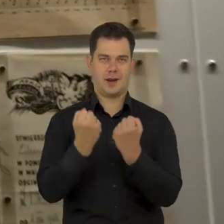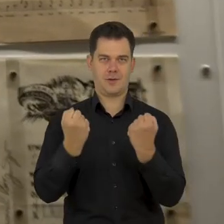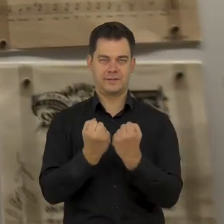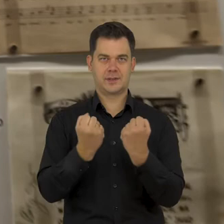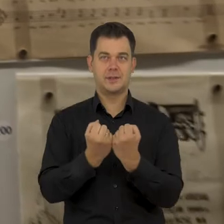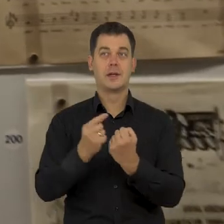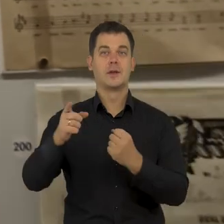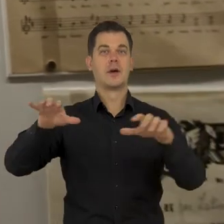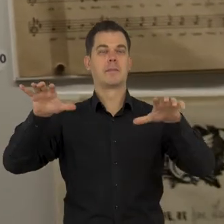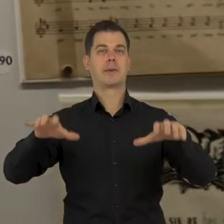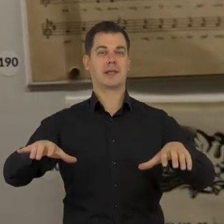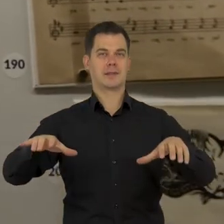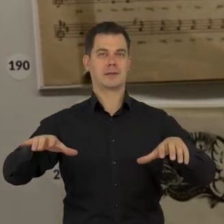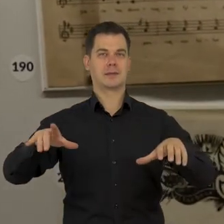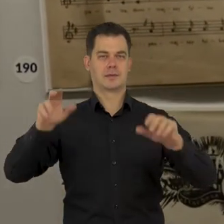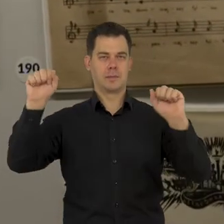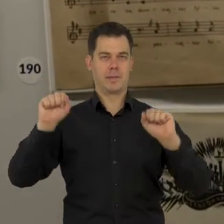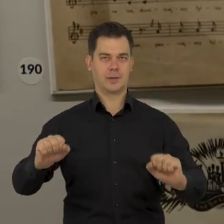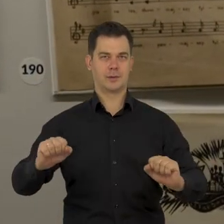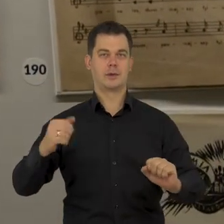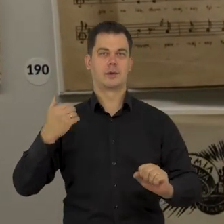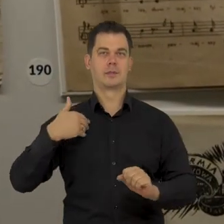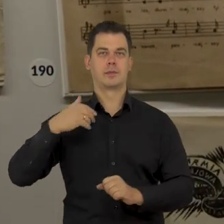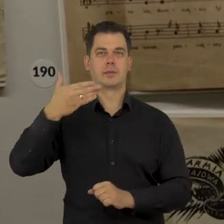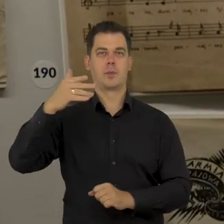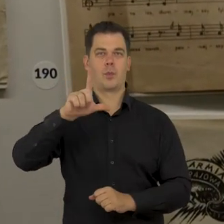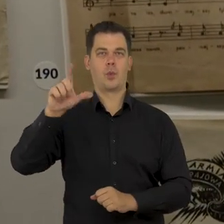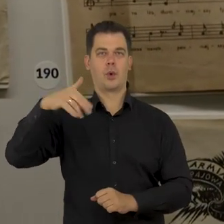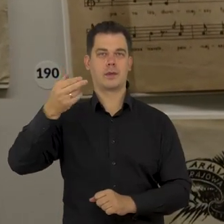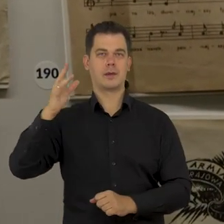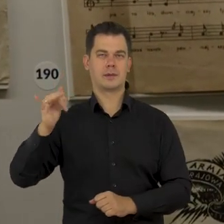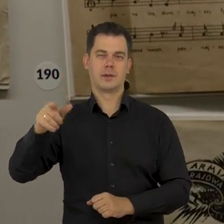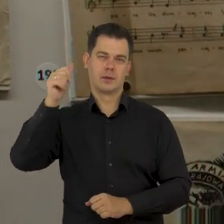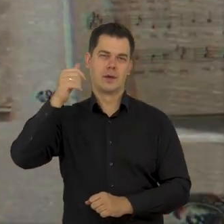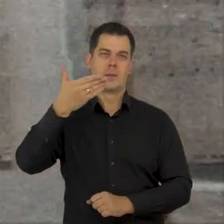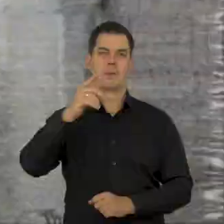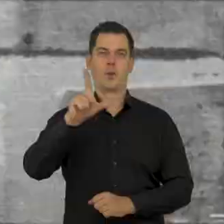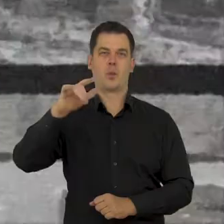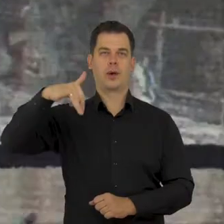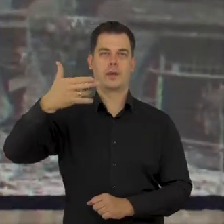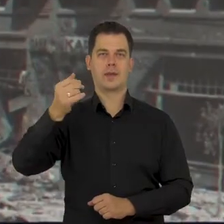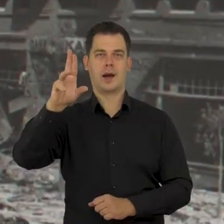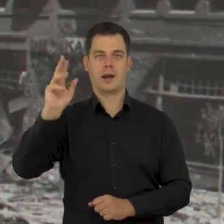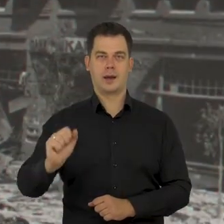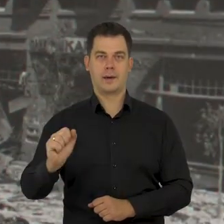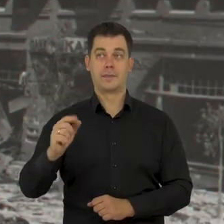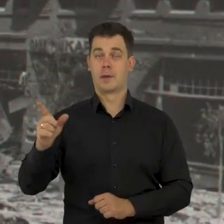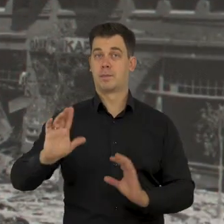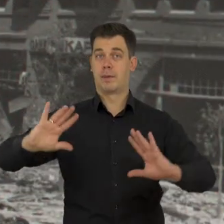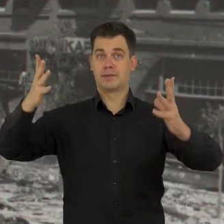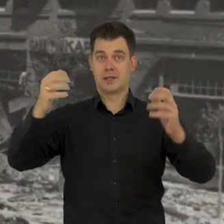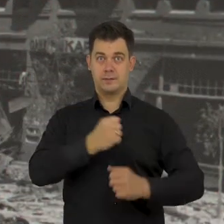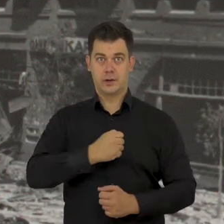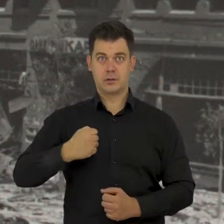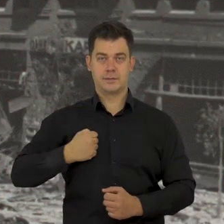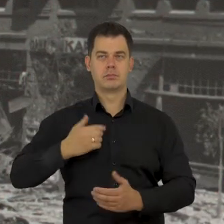a od nazwiska prezesa banku emisyjnego w Polsce, Feliksa Młynarskiego, zwany popularnie Młynarką. W czasie powstania warszawskiego, a właściwie